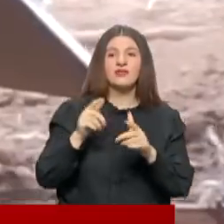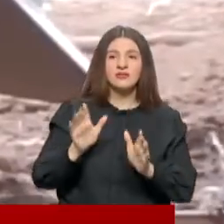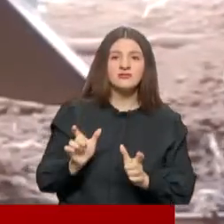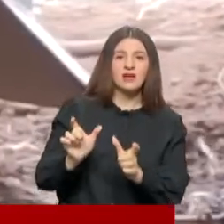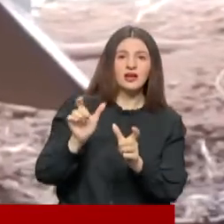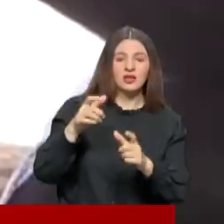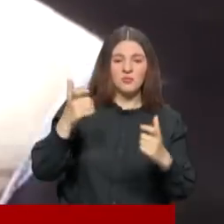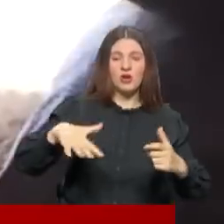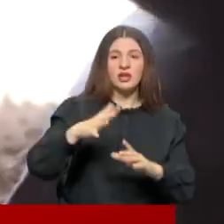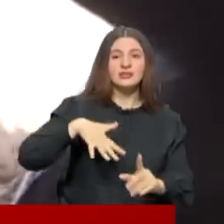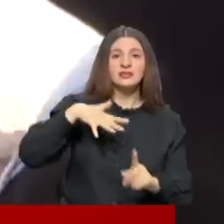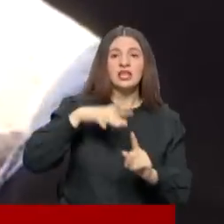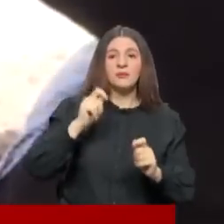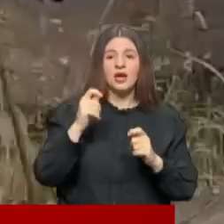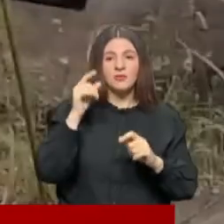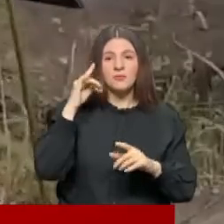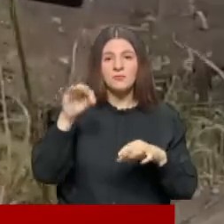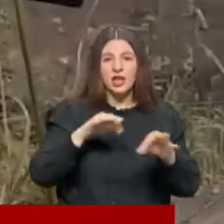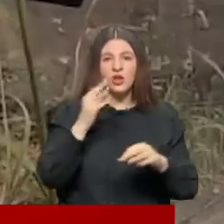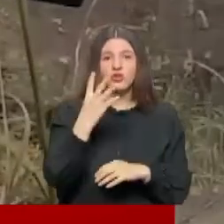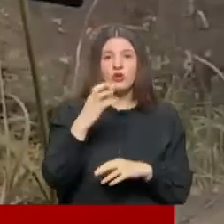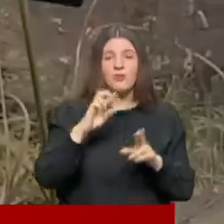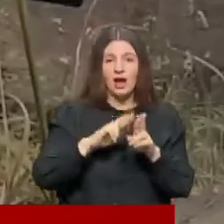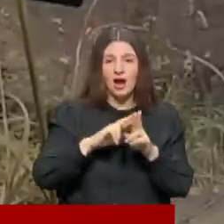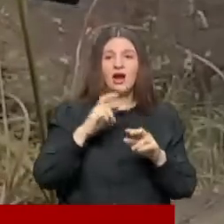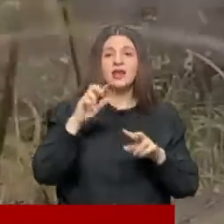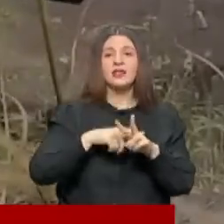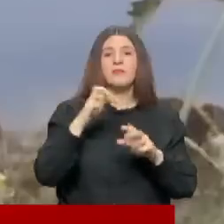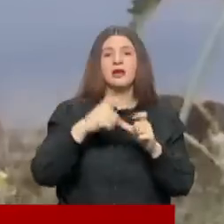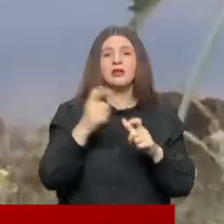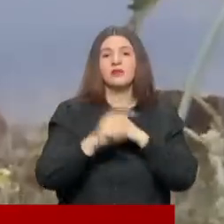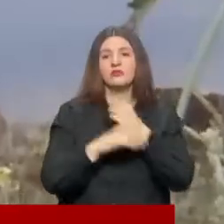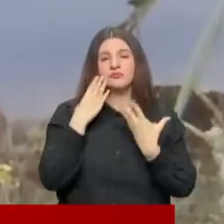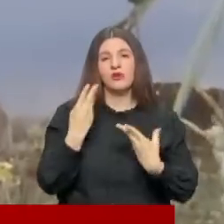saldırı hazırlığı yapan 4 PKK-YPG'li terörist etkisiz hale getirildi.